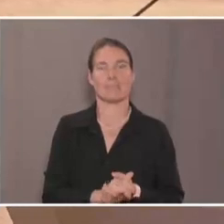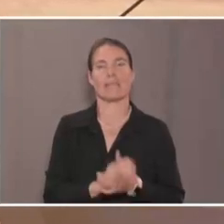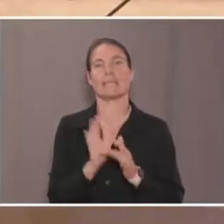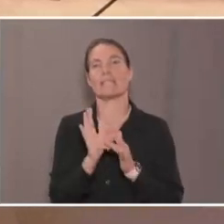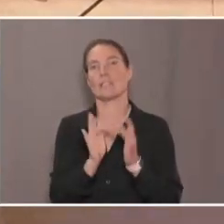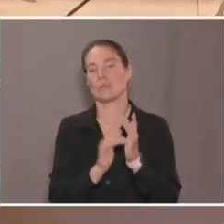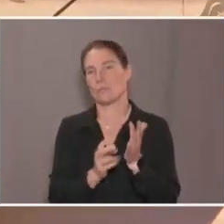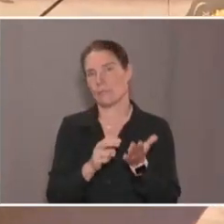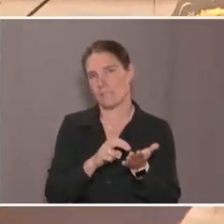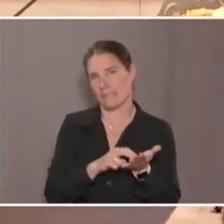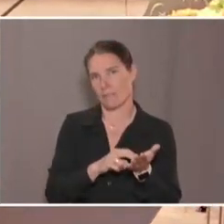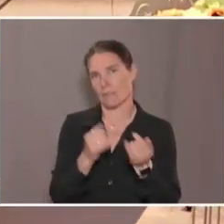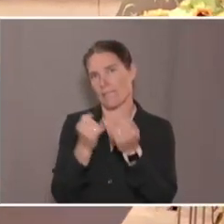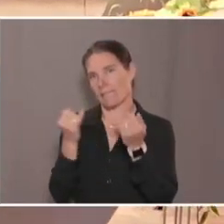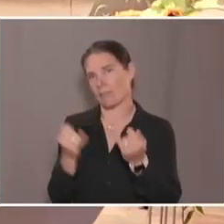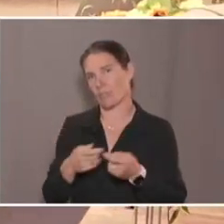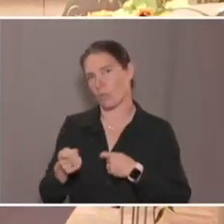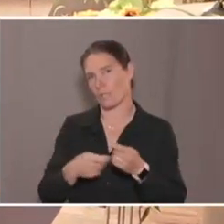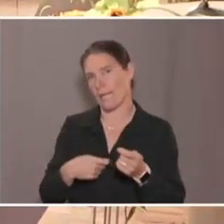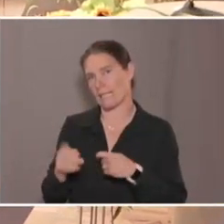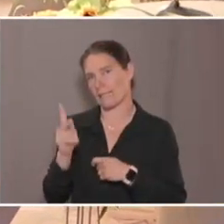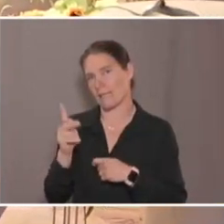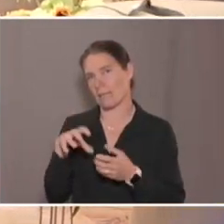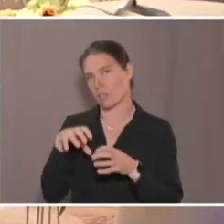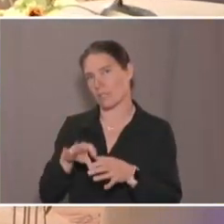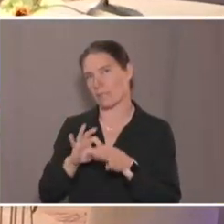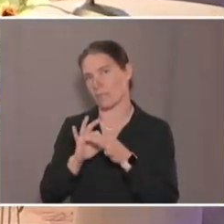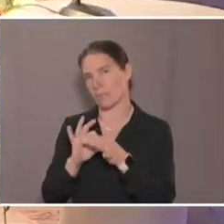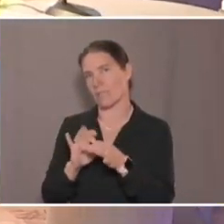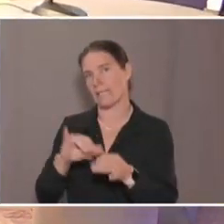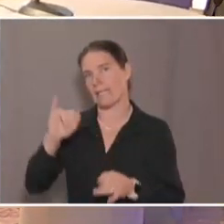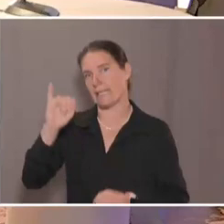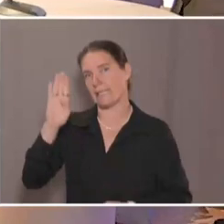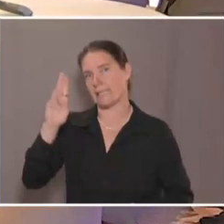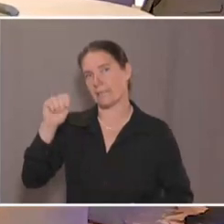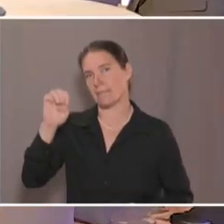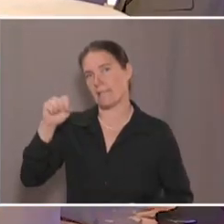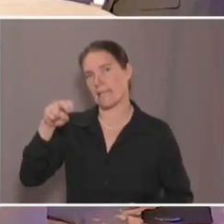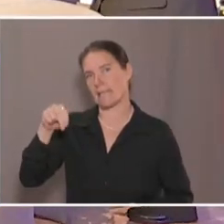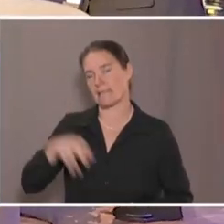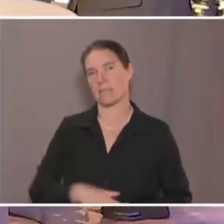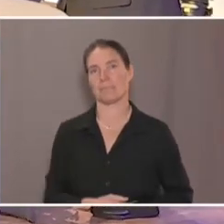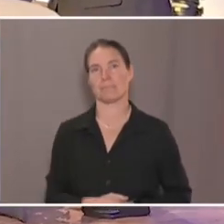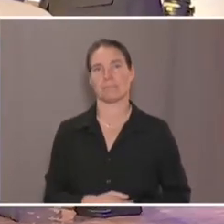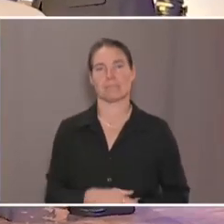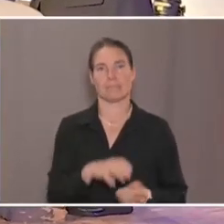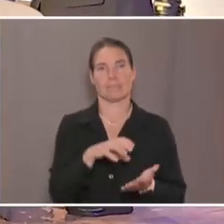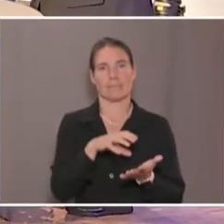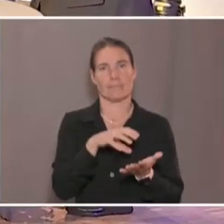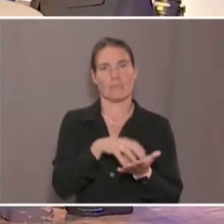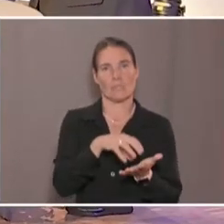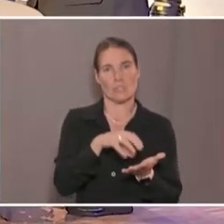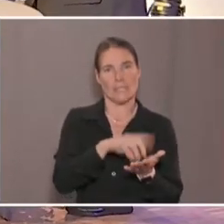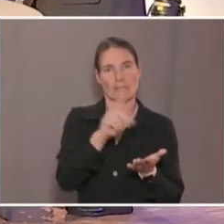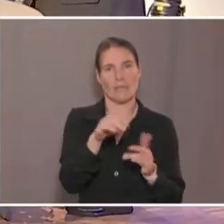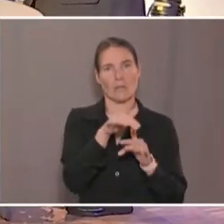von der Industrie- und Handelskammer, der Geschäftsführer ist bei uns, Herr Ibsen, und die Stadtwerke, die uns in der Vergangenheit immer wieder unterstützt